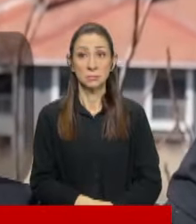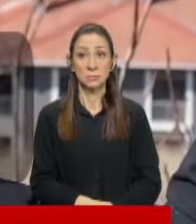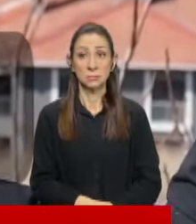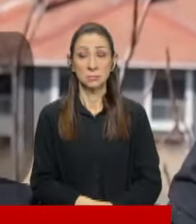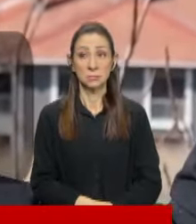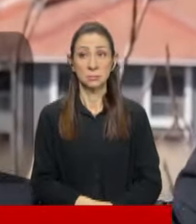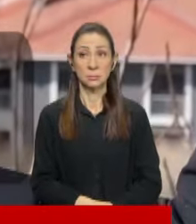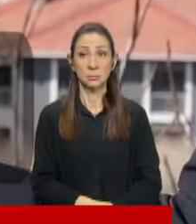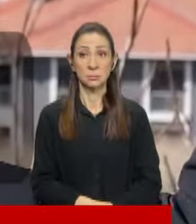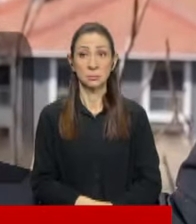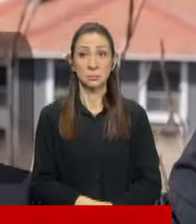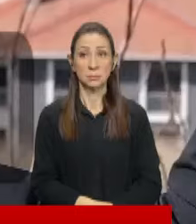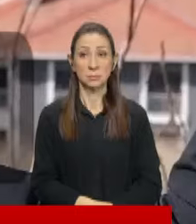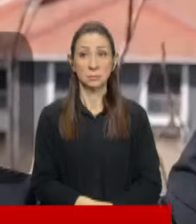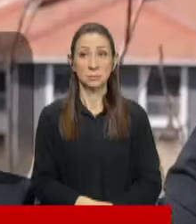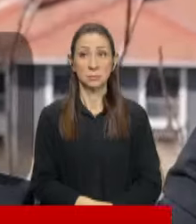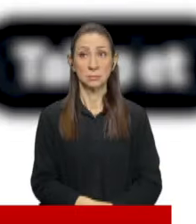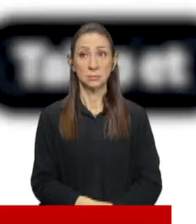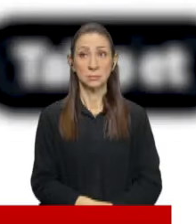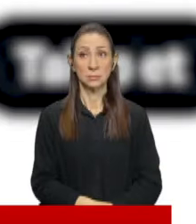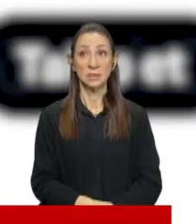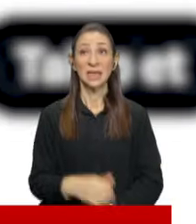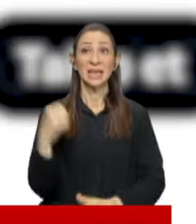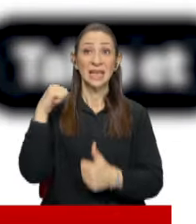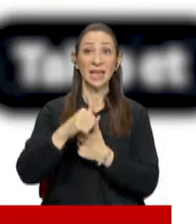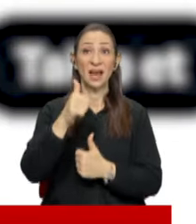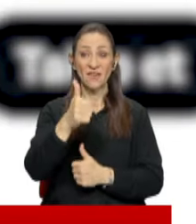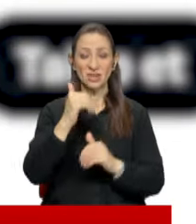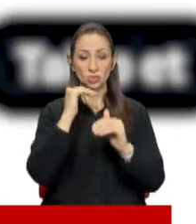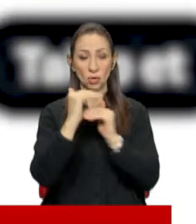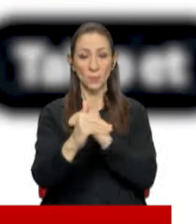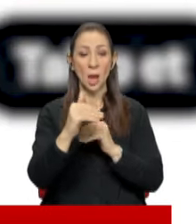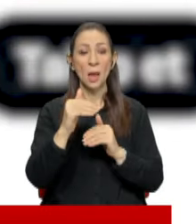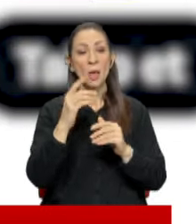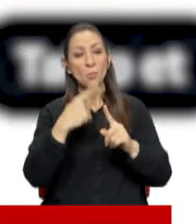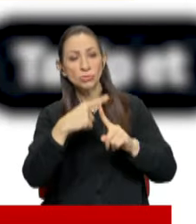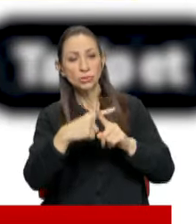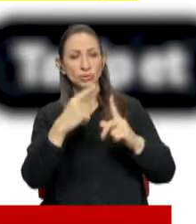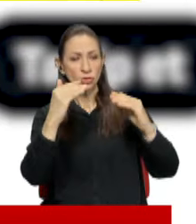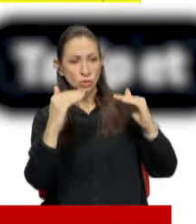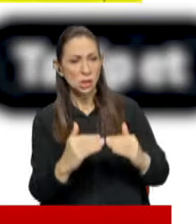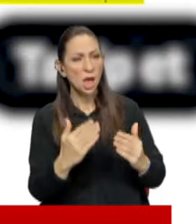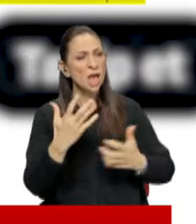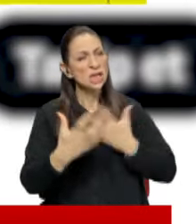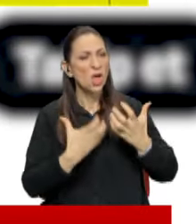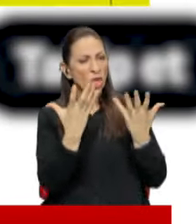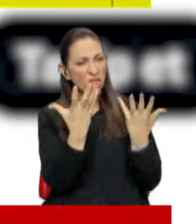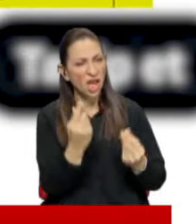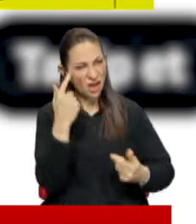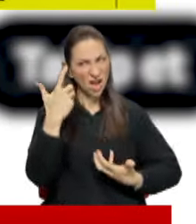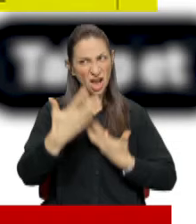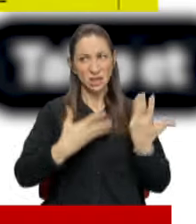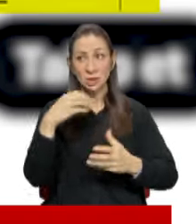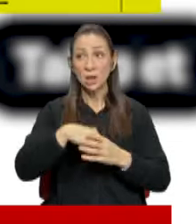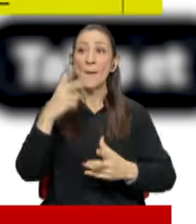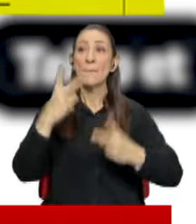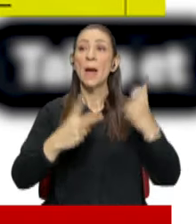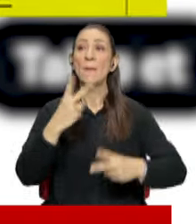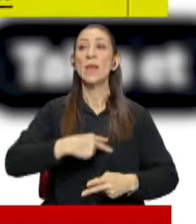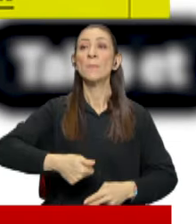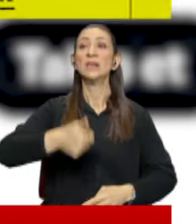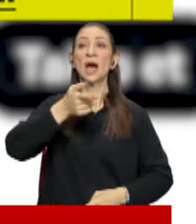partinin giydirilmiş aracından inen insanlar. Yeniden Refah Camii motivasyonunu düşürmek ve kafaları karıştırmak için bazı